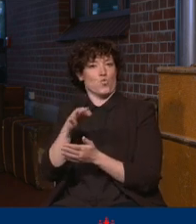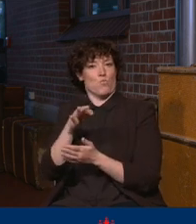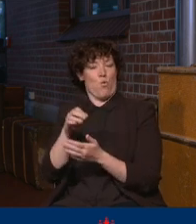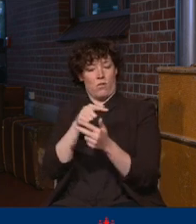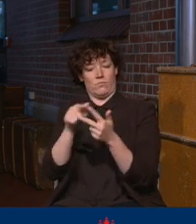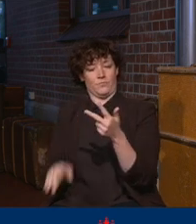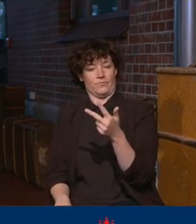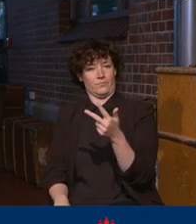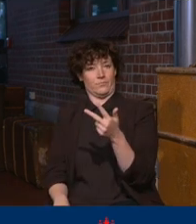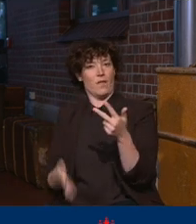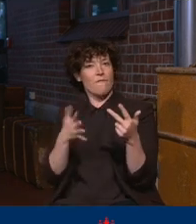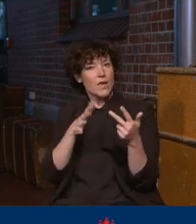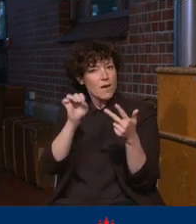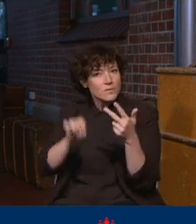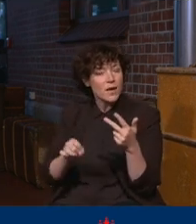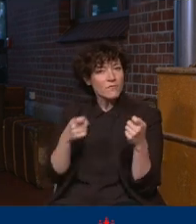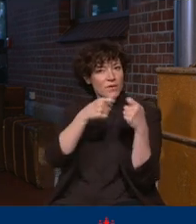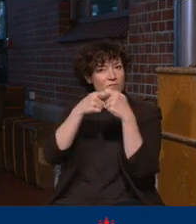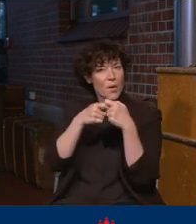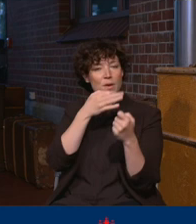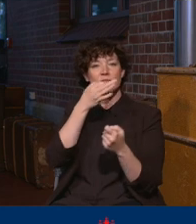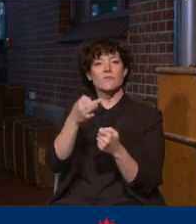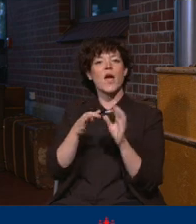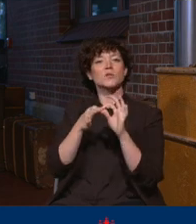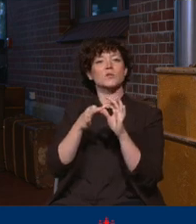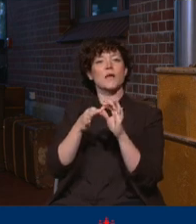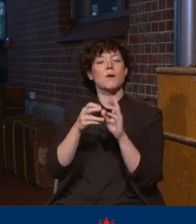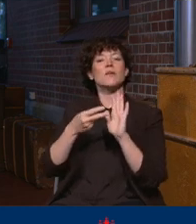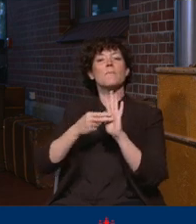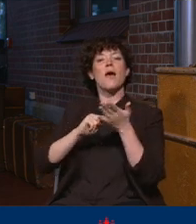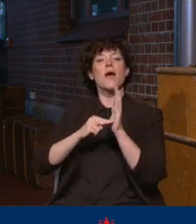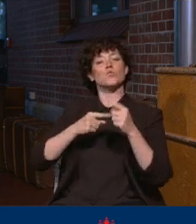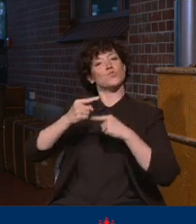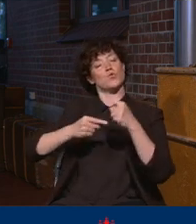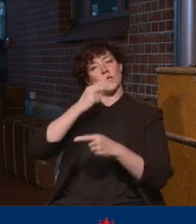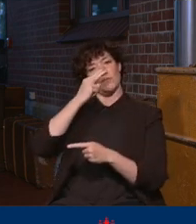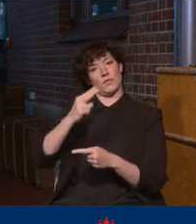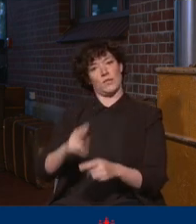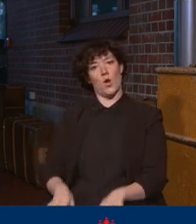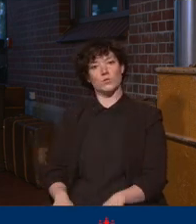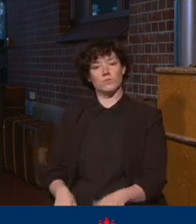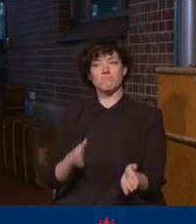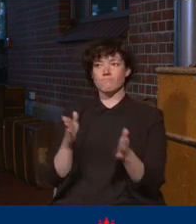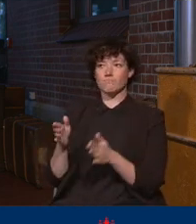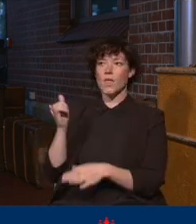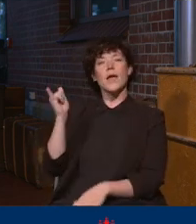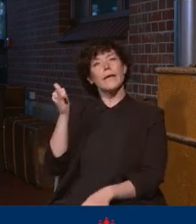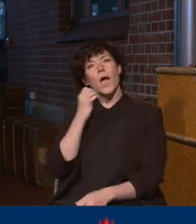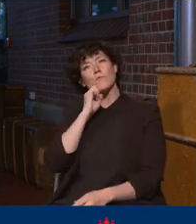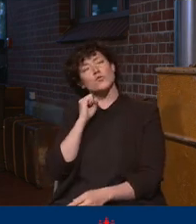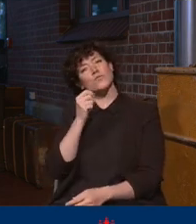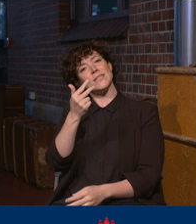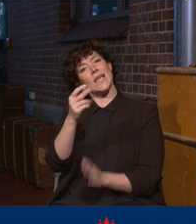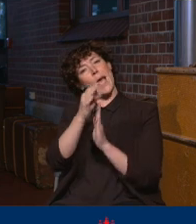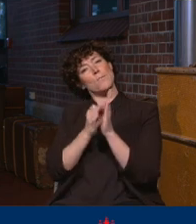frage wie geht es denn insgesamt dem planungsprozess weiter also ich will ganz gern zu diesen drei punkten noch ganz kurz was sagen